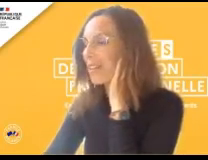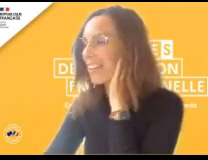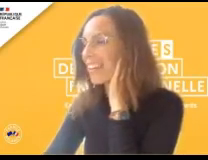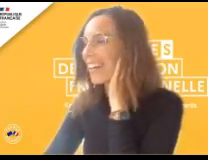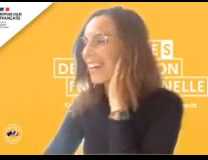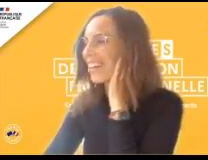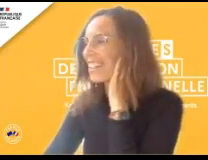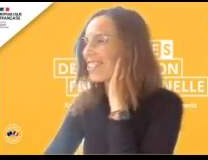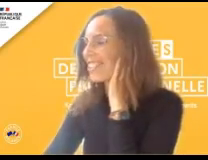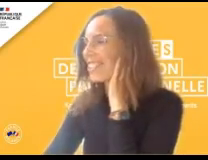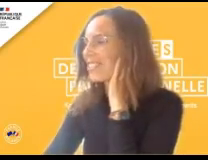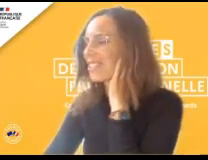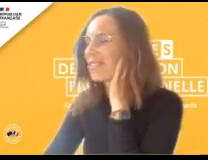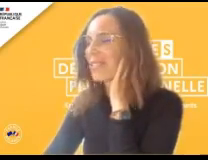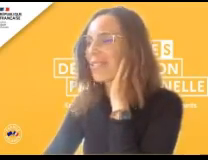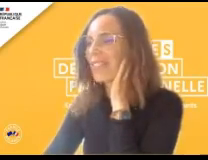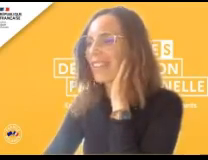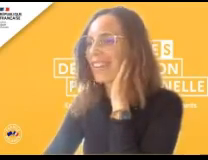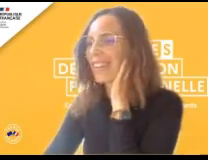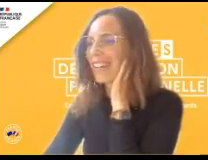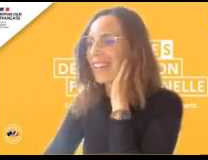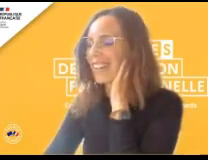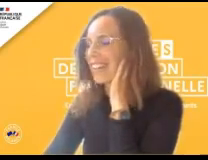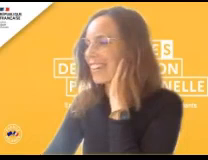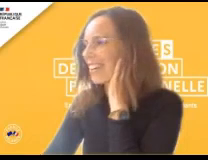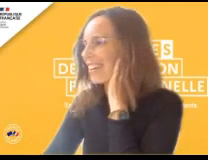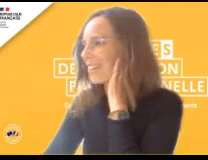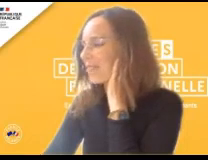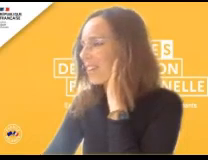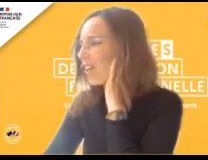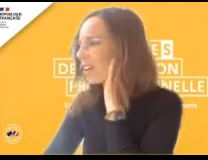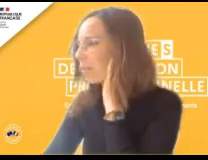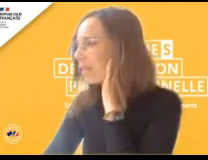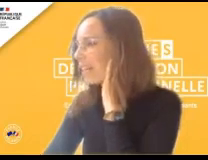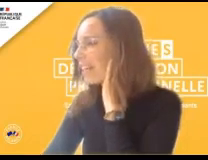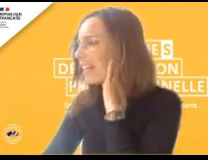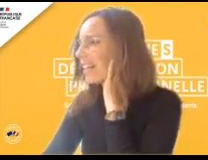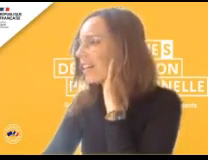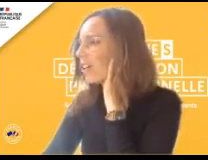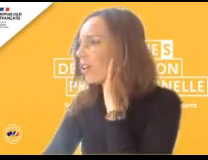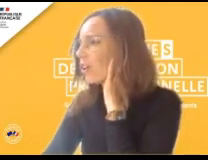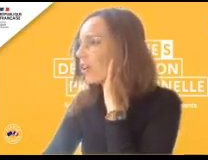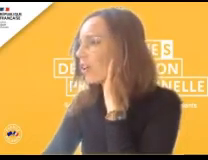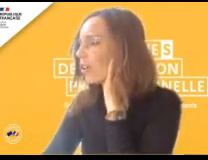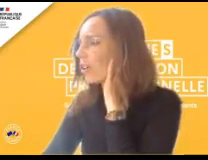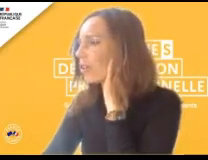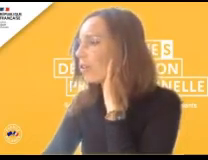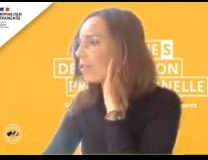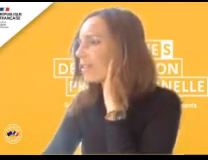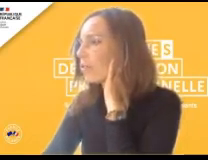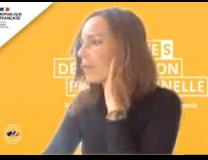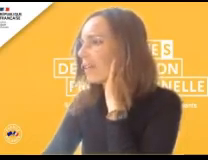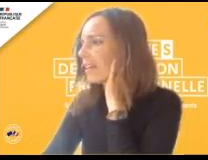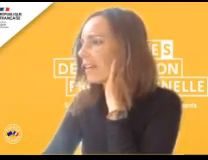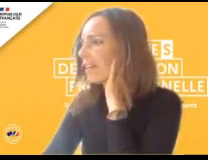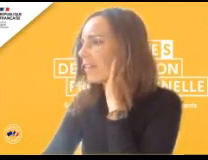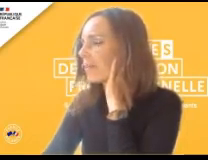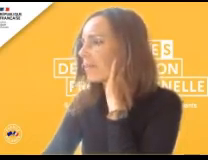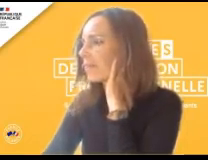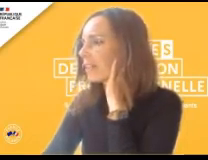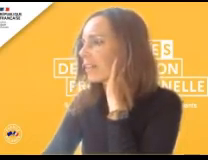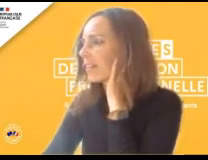replay notamment, les gens qui nous écouteront en replay. Le